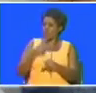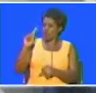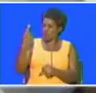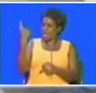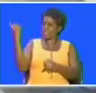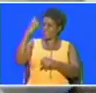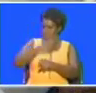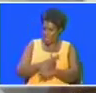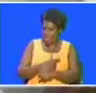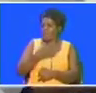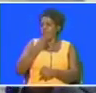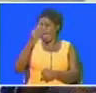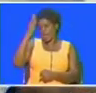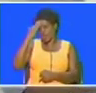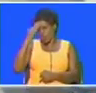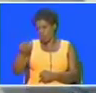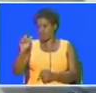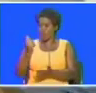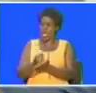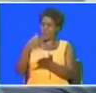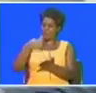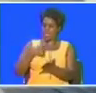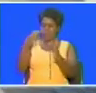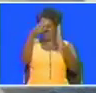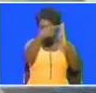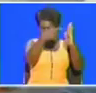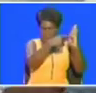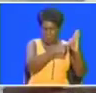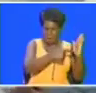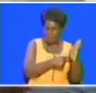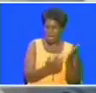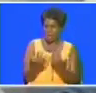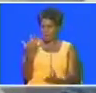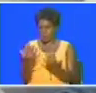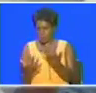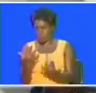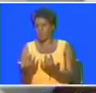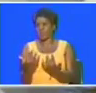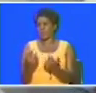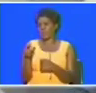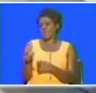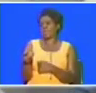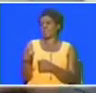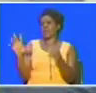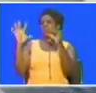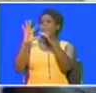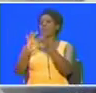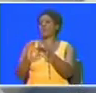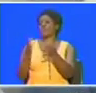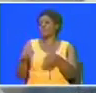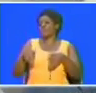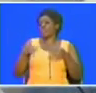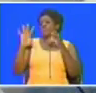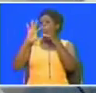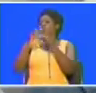one. Ajue, "Mume wangu napenda unisaidie hapa, napenda tusaidiane pale jikoni tukipika, tukicheka, tukiongea." Hiyo ndio bonding. Kwani unangoja bonding